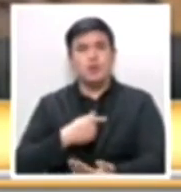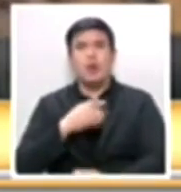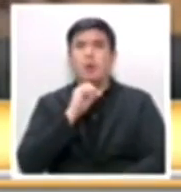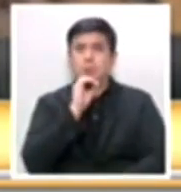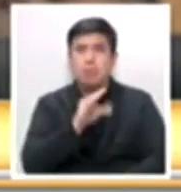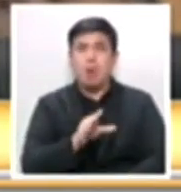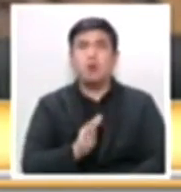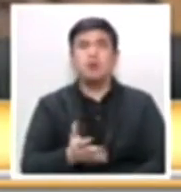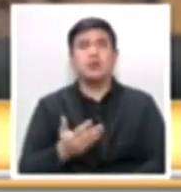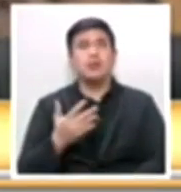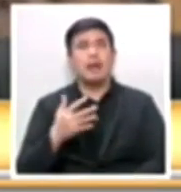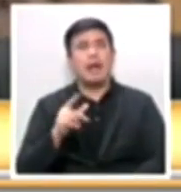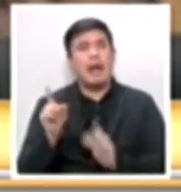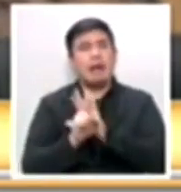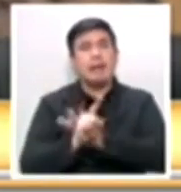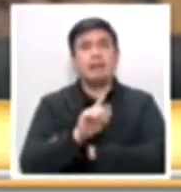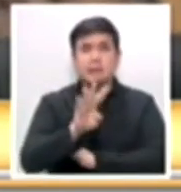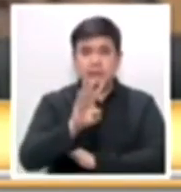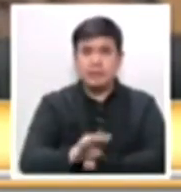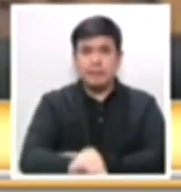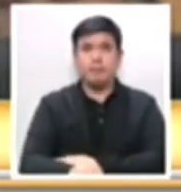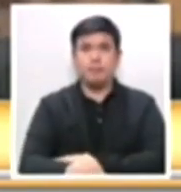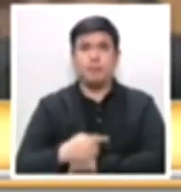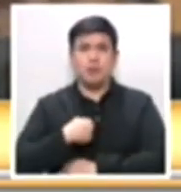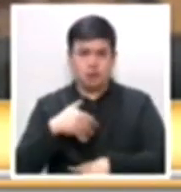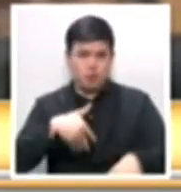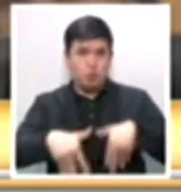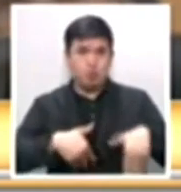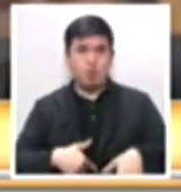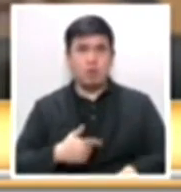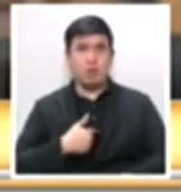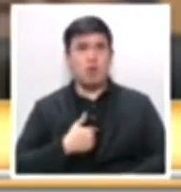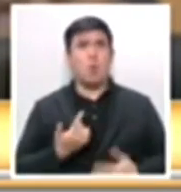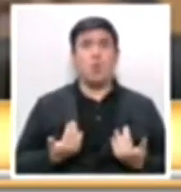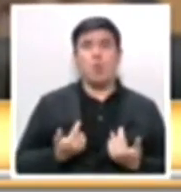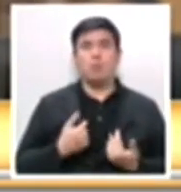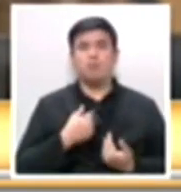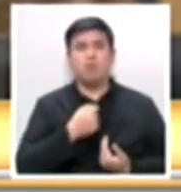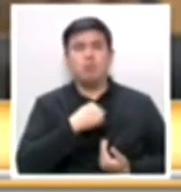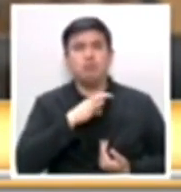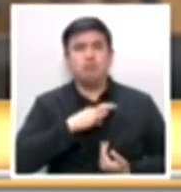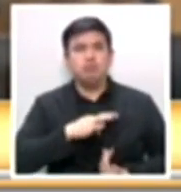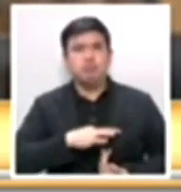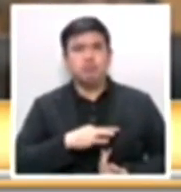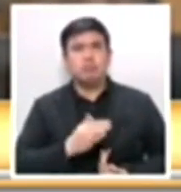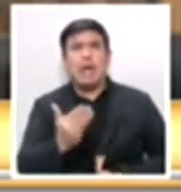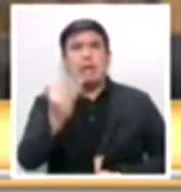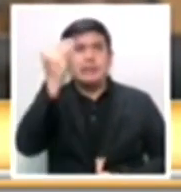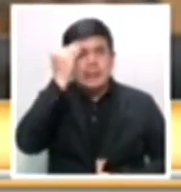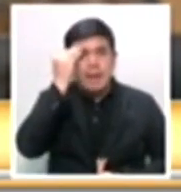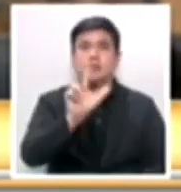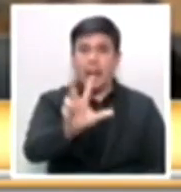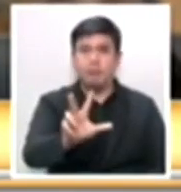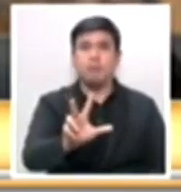ที่ท่านบอกว่ารับฟังความคิดเห็นแล้ว40ครั้งในฐานะที่ผมอยู่ในพื้นที่ส่วนตัวผมเองได้รับทราบแค่เพียง3